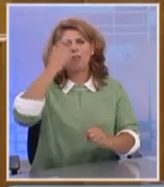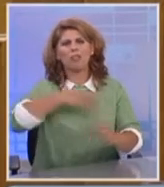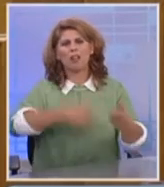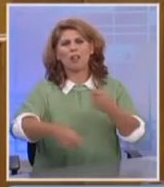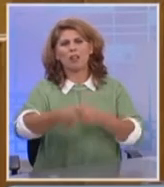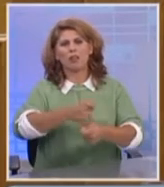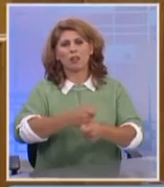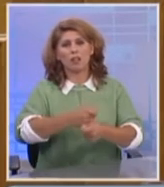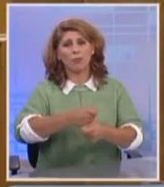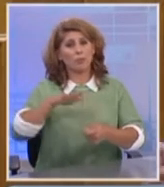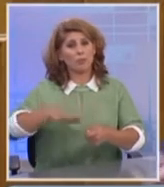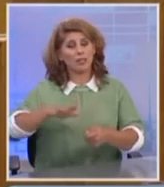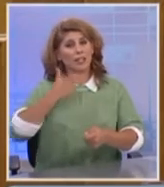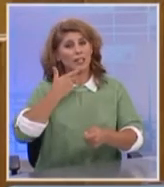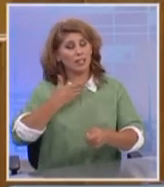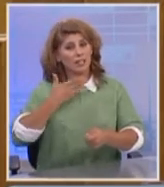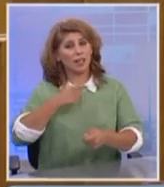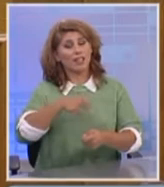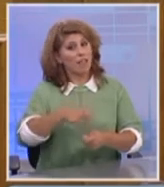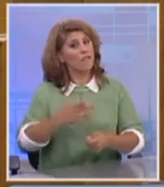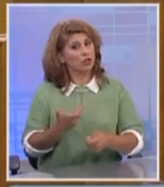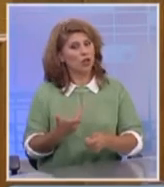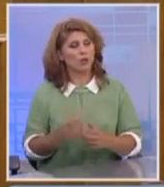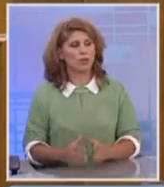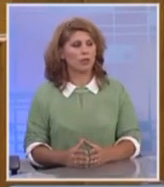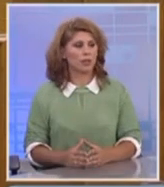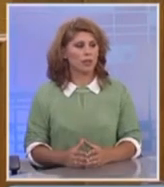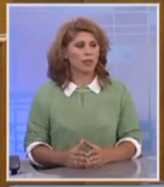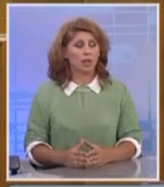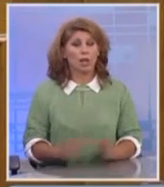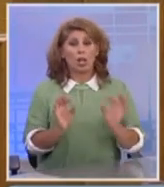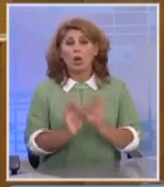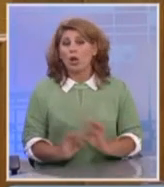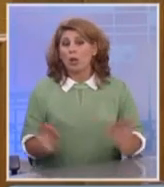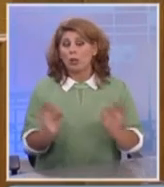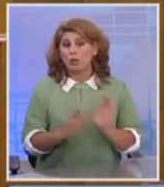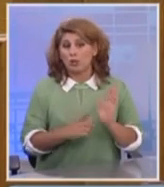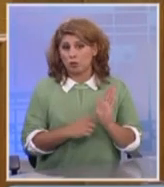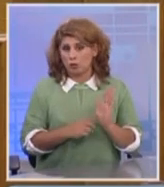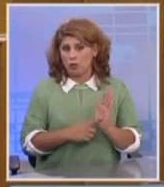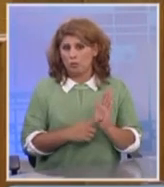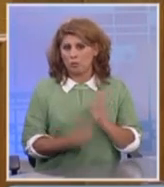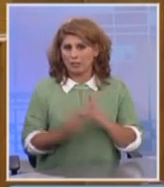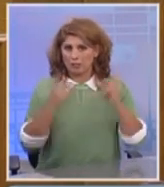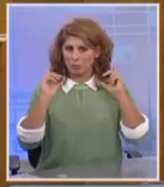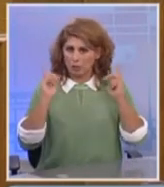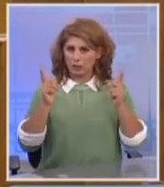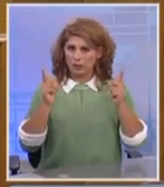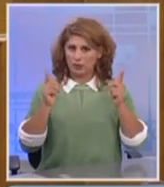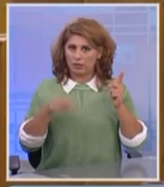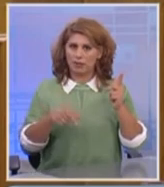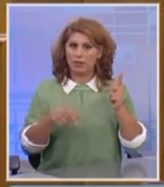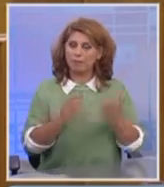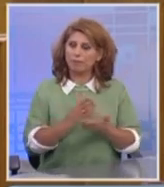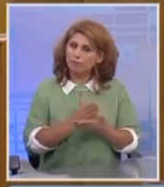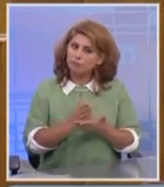την πολύ μικρή ηλικία. Γι' αυτό και διατηρείται την πρόβλεψη του νόμου της Νέας Δημοκρατίας για